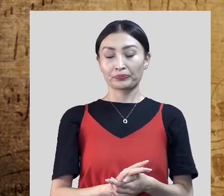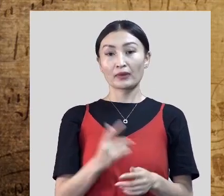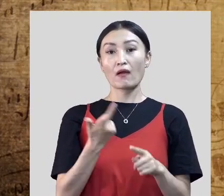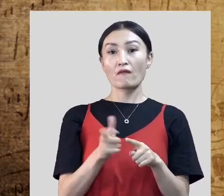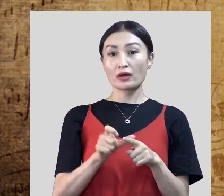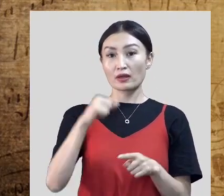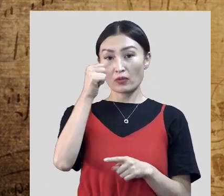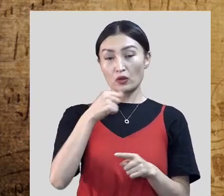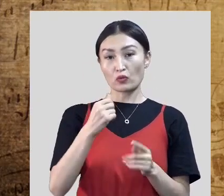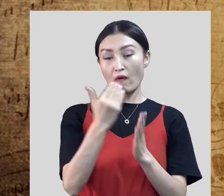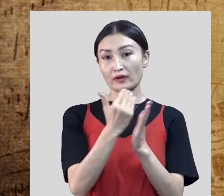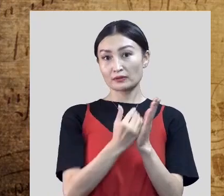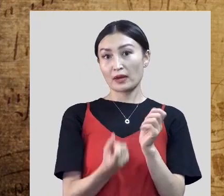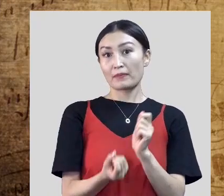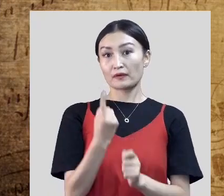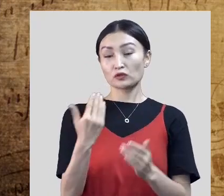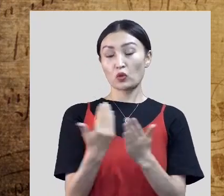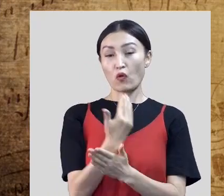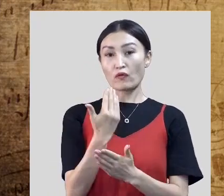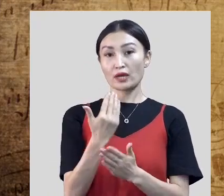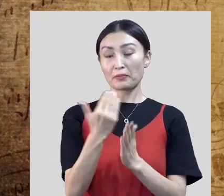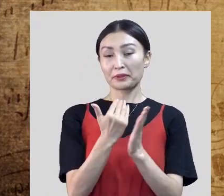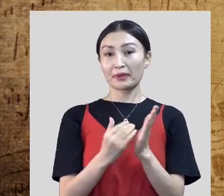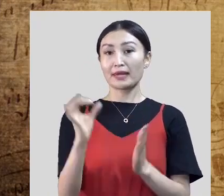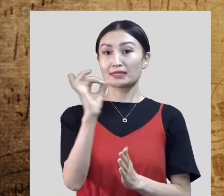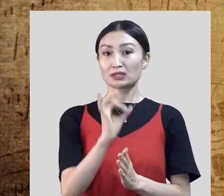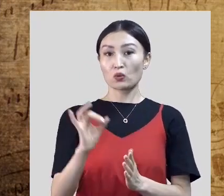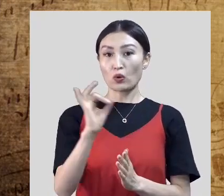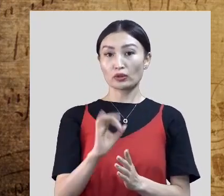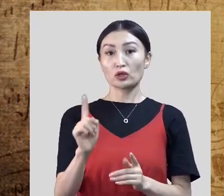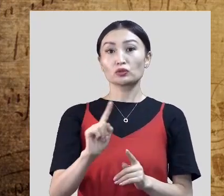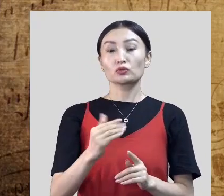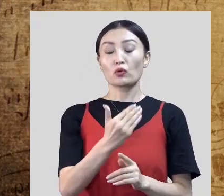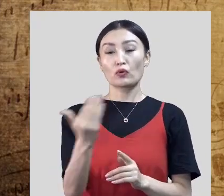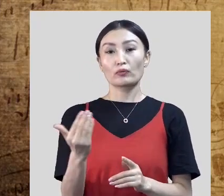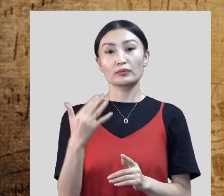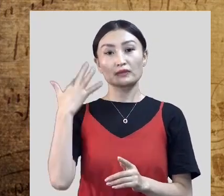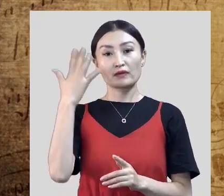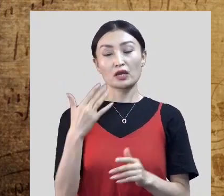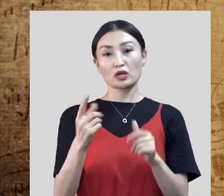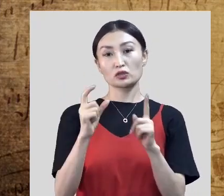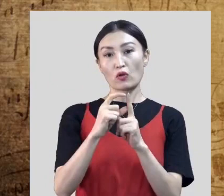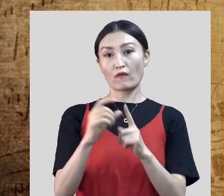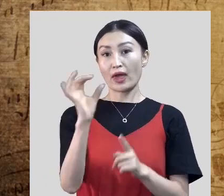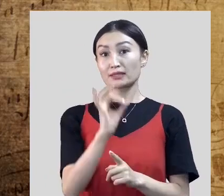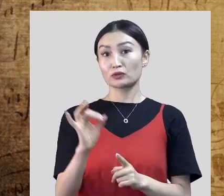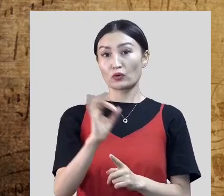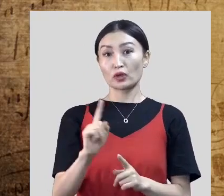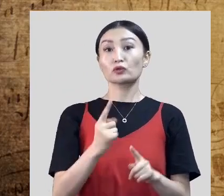В этом году в расписании появился новый предмет – история. Ребята, что вы представляете себе, когда слышите слово